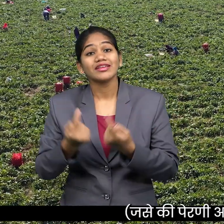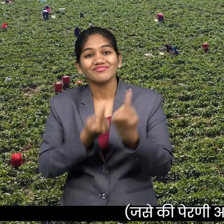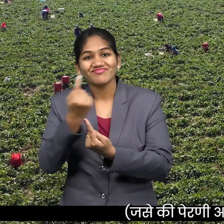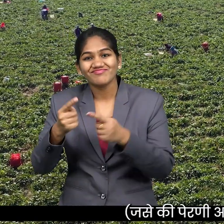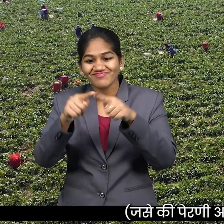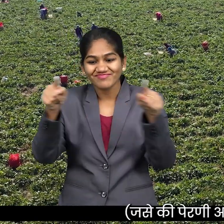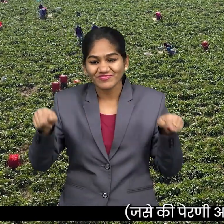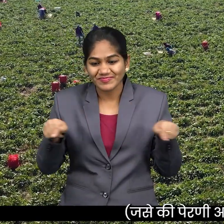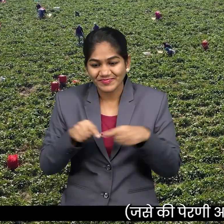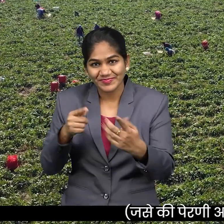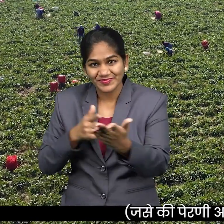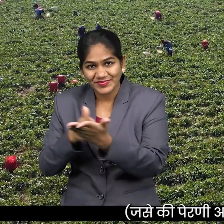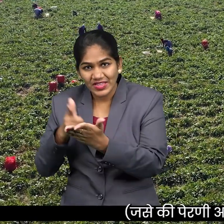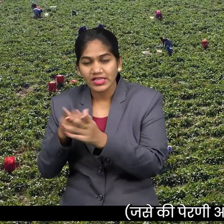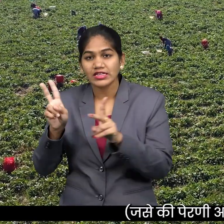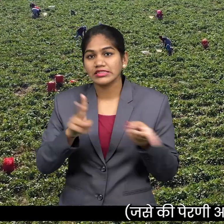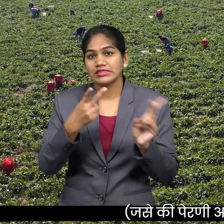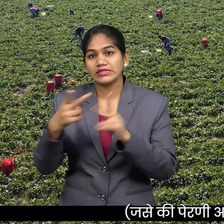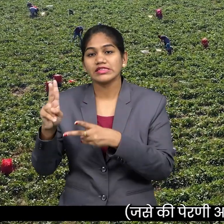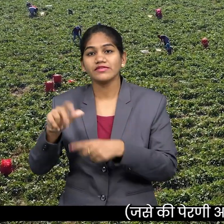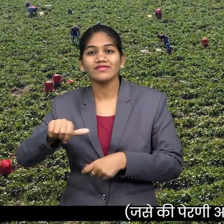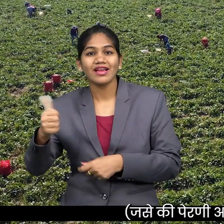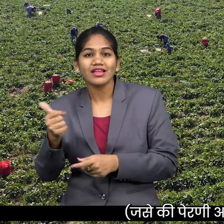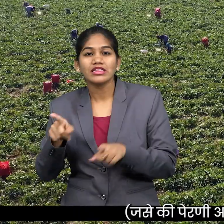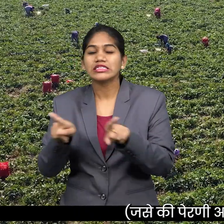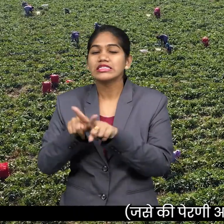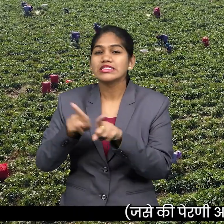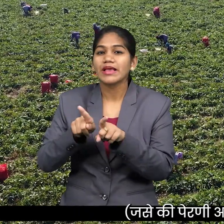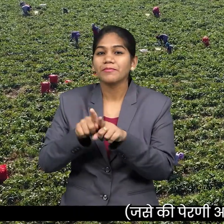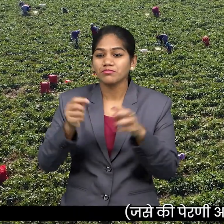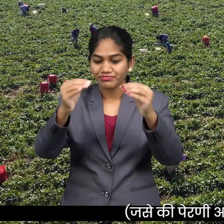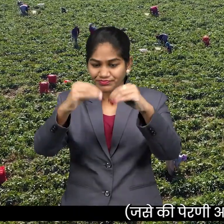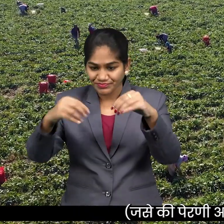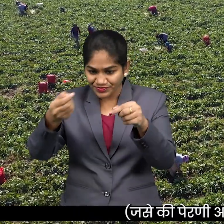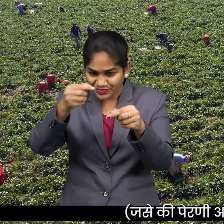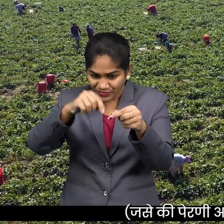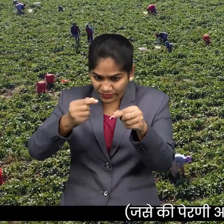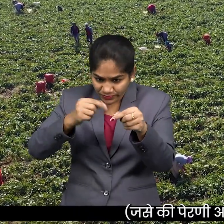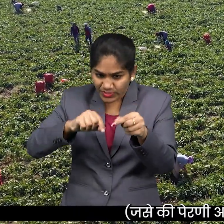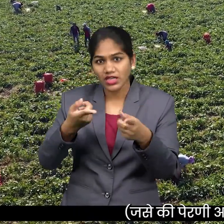जसे की पेरणी आणि कापणी वेगवेगळी असते.